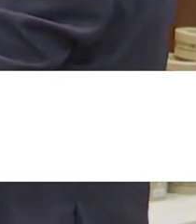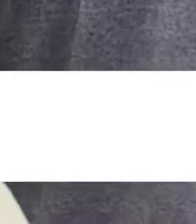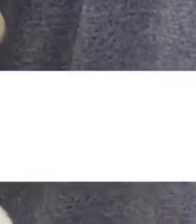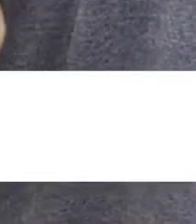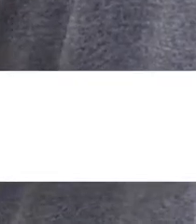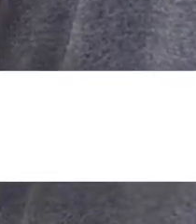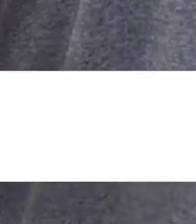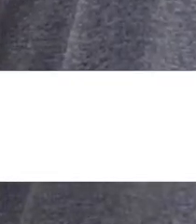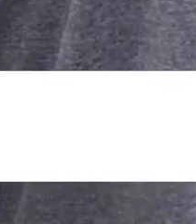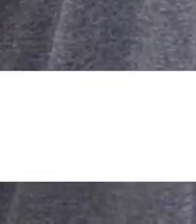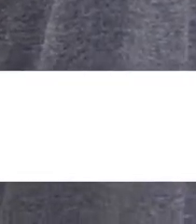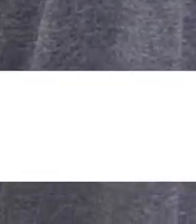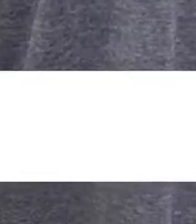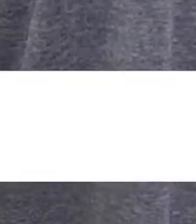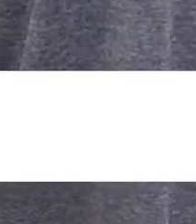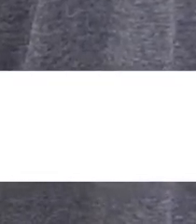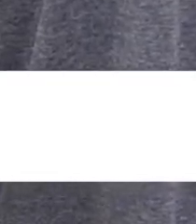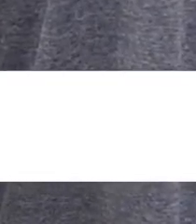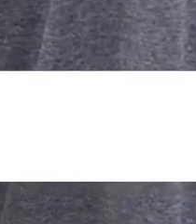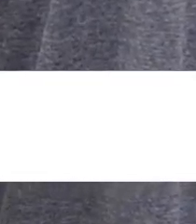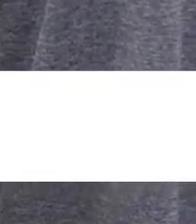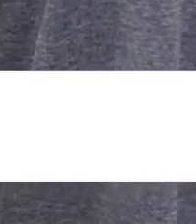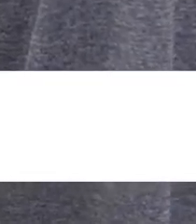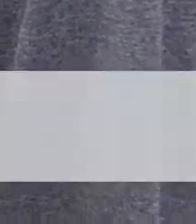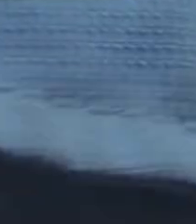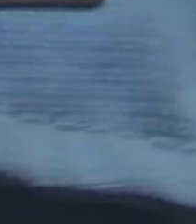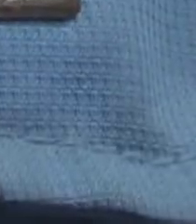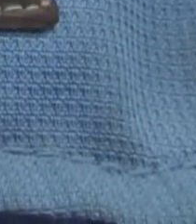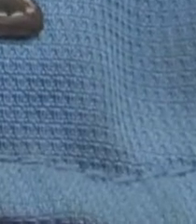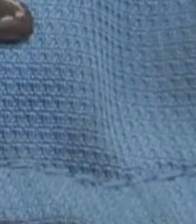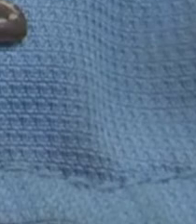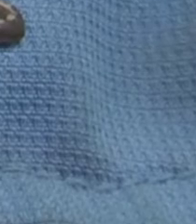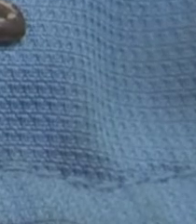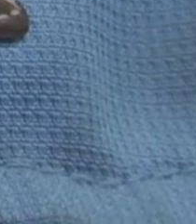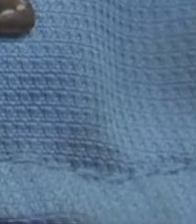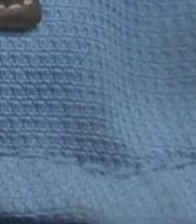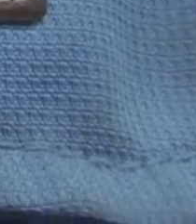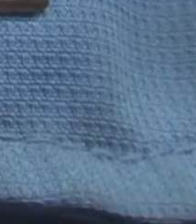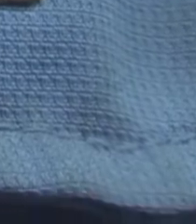예방사업 두루살핀 포유 프로젝트 발대식이 열렸습니다.